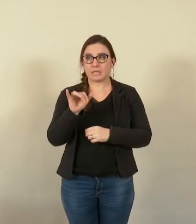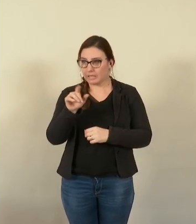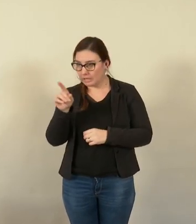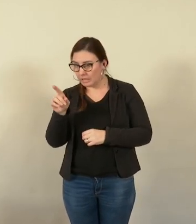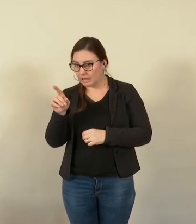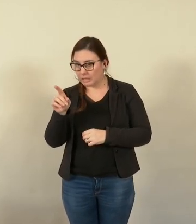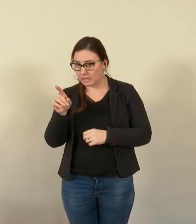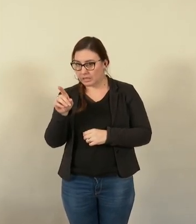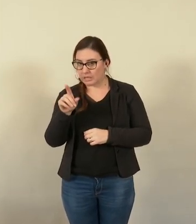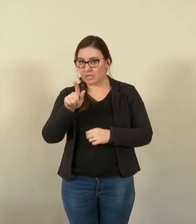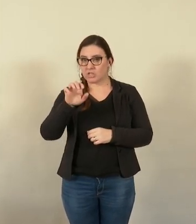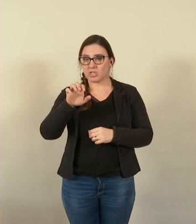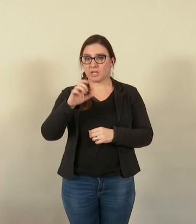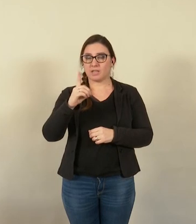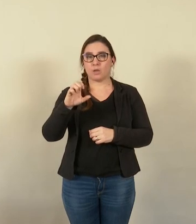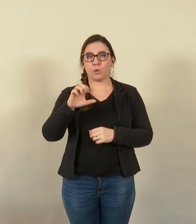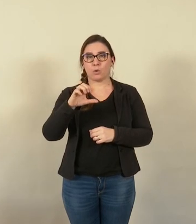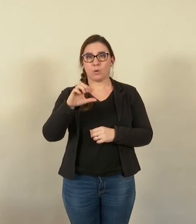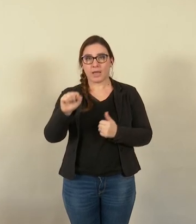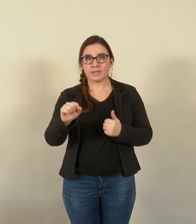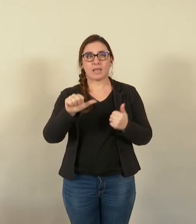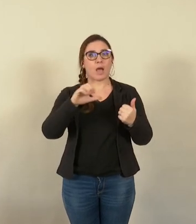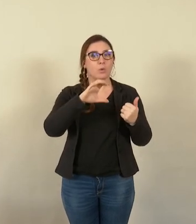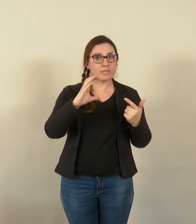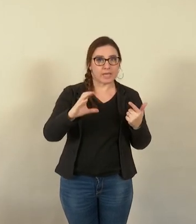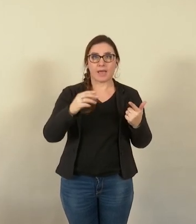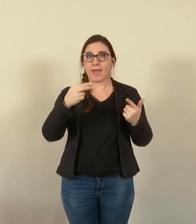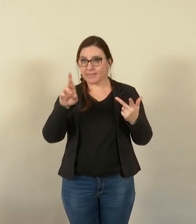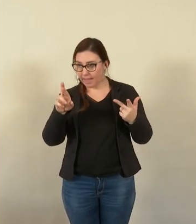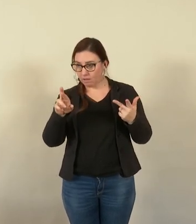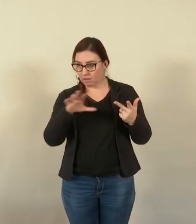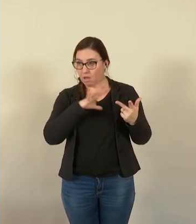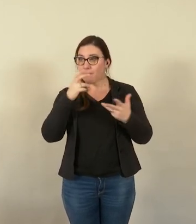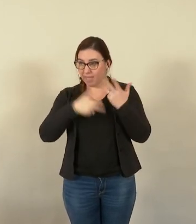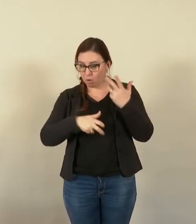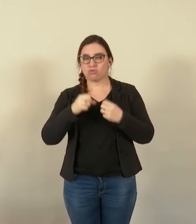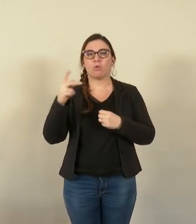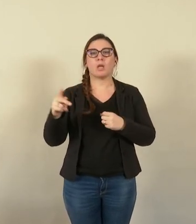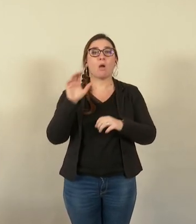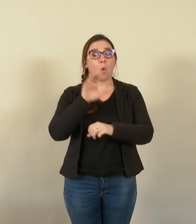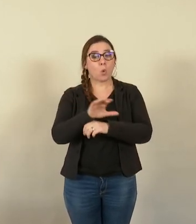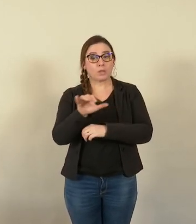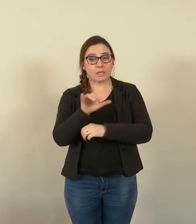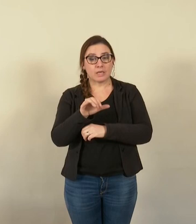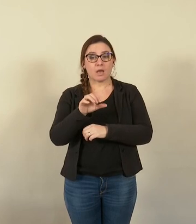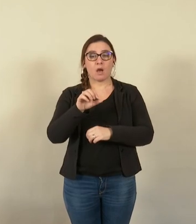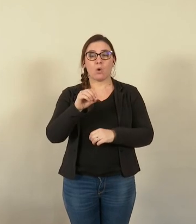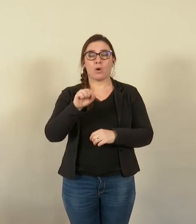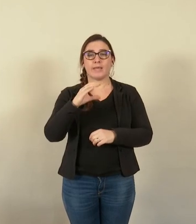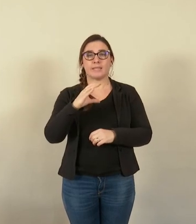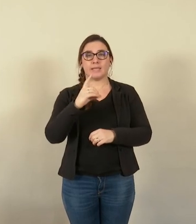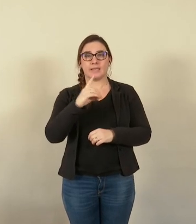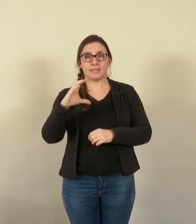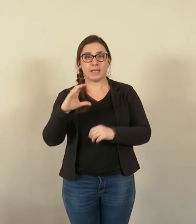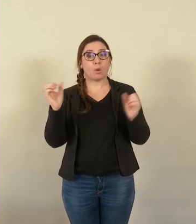donc gdes AEC NR madame roche qui vote contre osddc qui